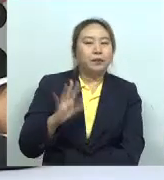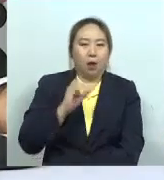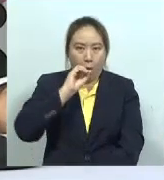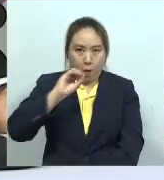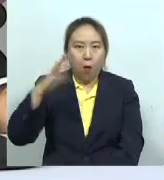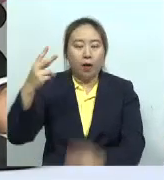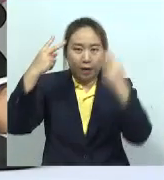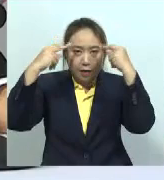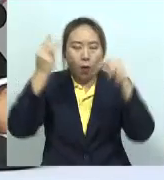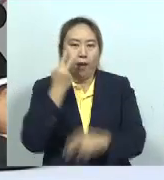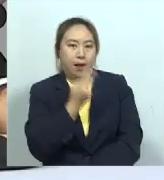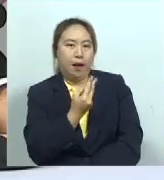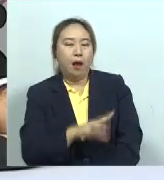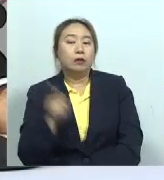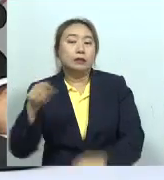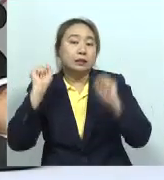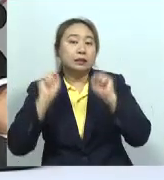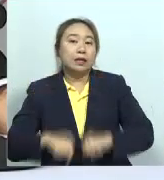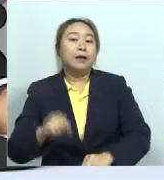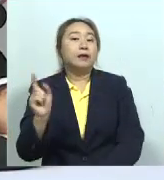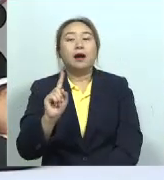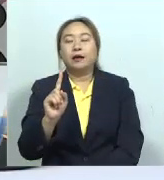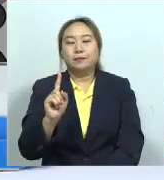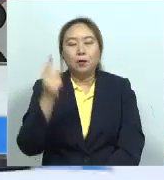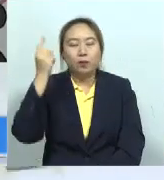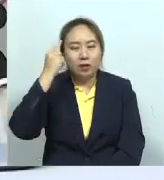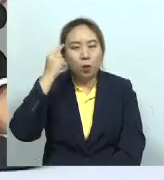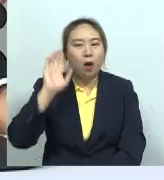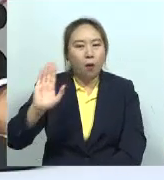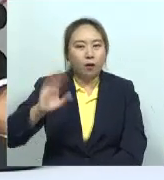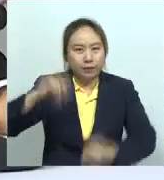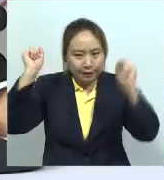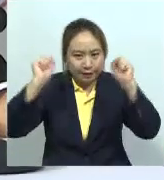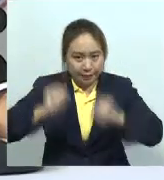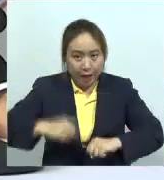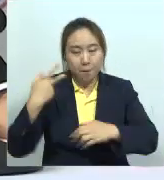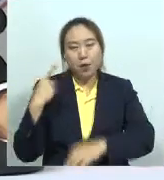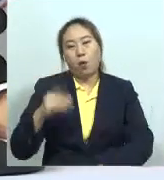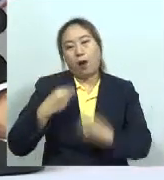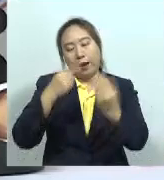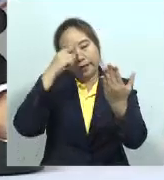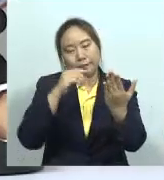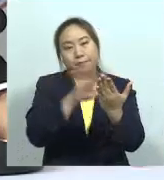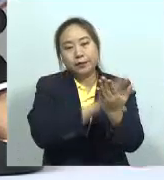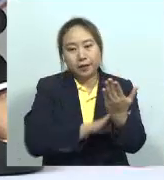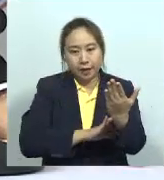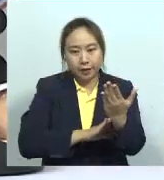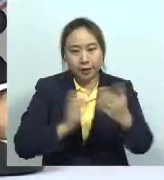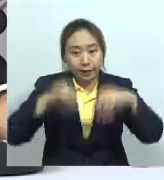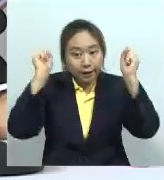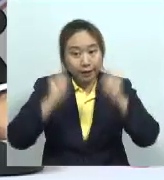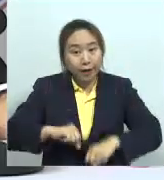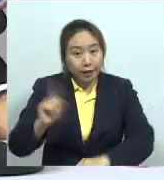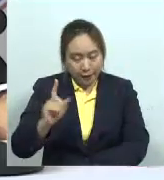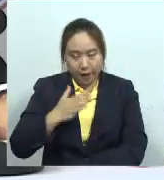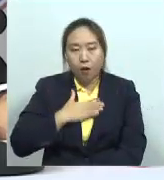านนายกจะตัดสินใจอย่างไรนะครับผมเชื่อท่านจะตัดสินใจอยู่บนผลประโยชน์ของประเทศชาตินะครับแล้วถ้าตัดสินใจอย่างไรเราเคาร